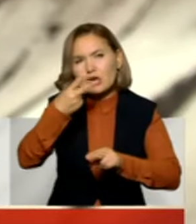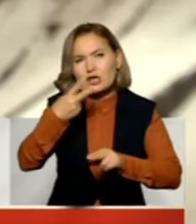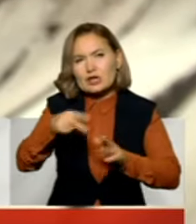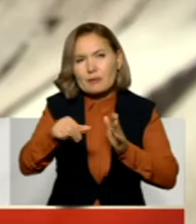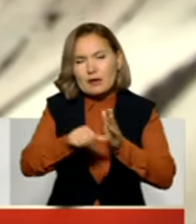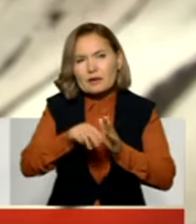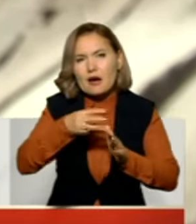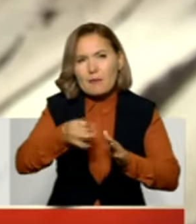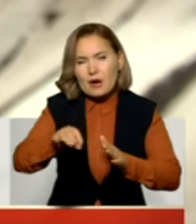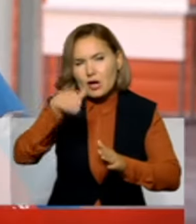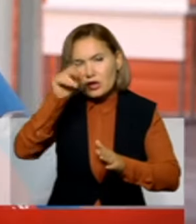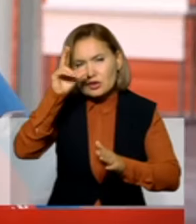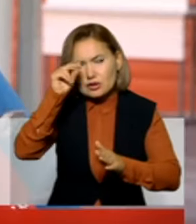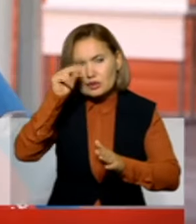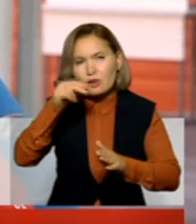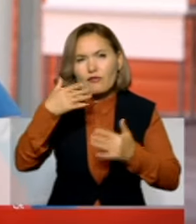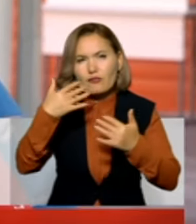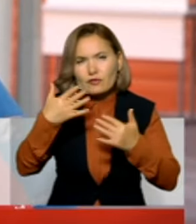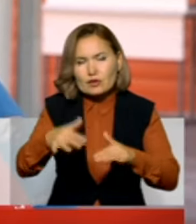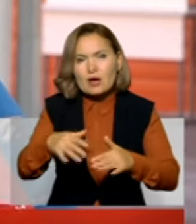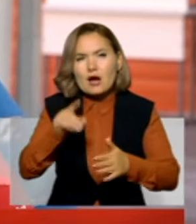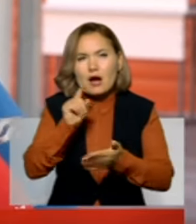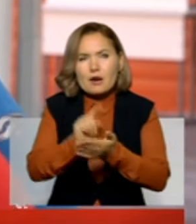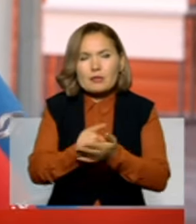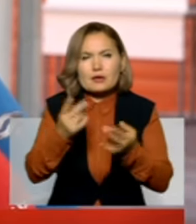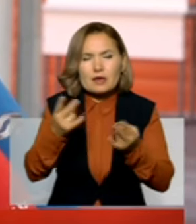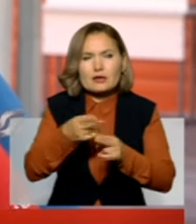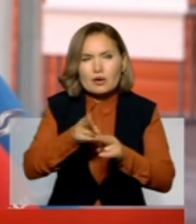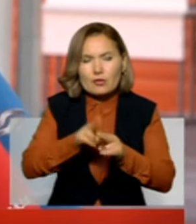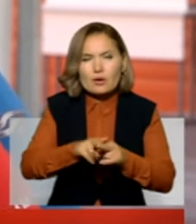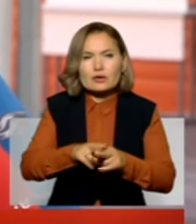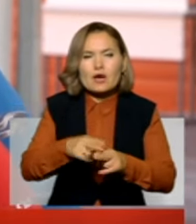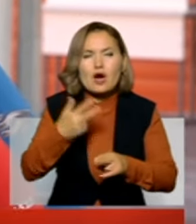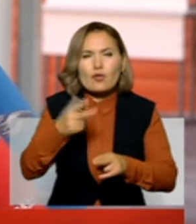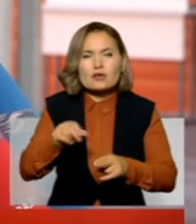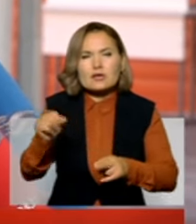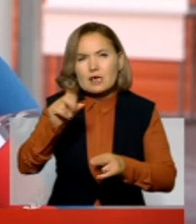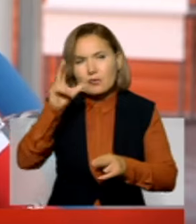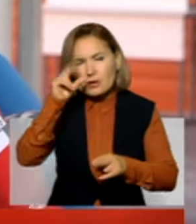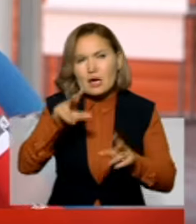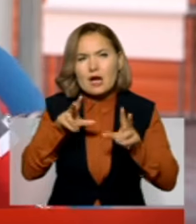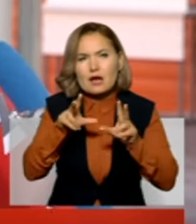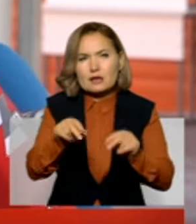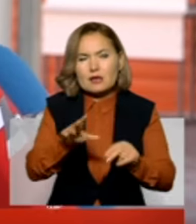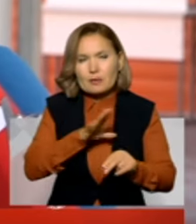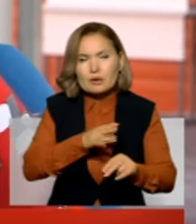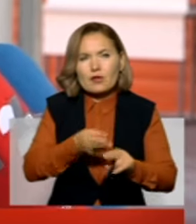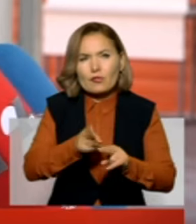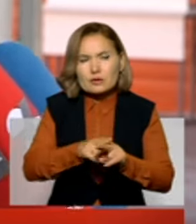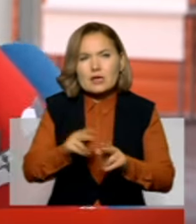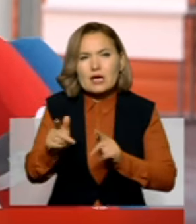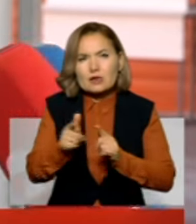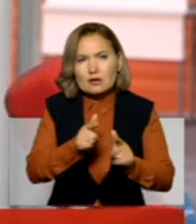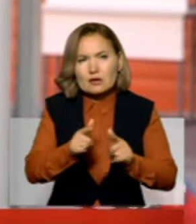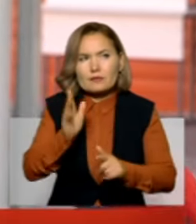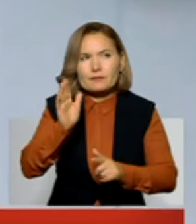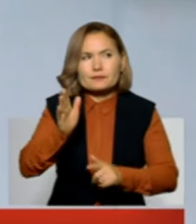мамыр күні босатып берген мектептерді 30 тамызға бітіреміз деген ой отыр. Енді осындай уәде беріп отыр қазір мынау